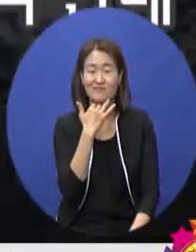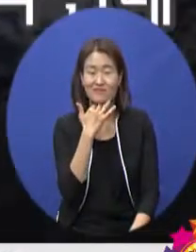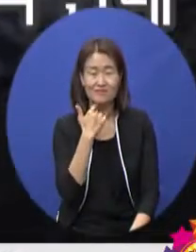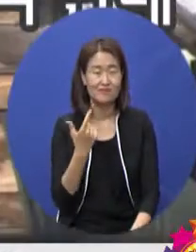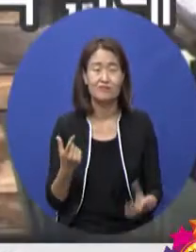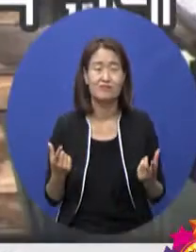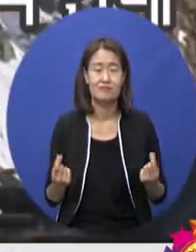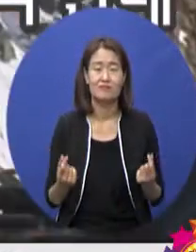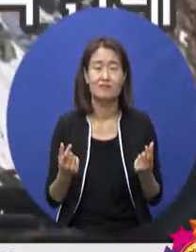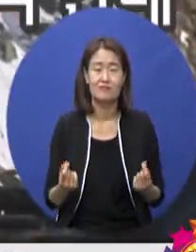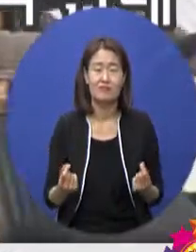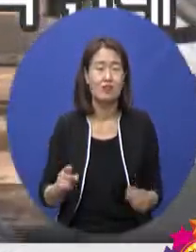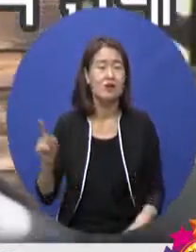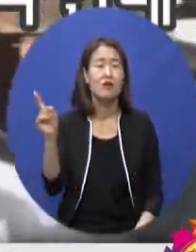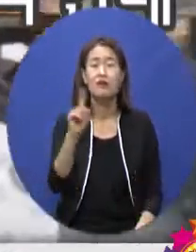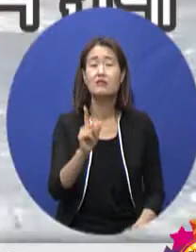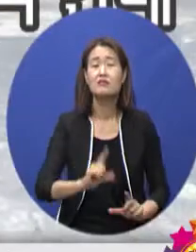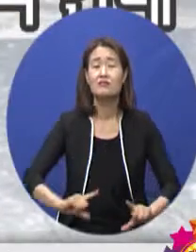어느